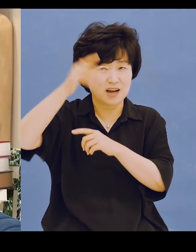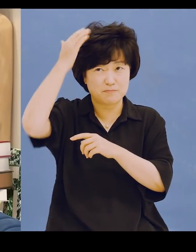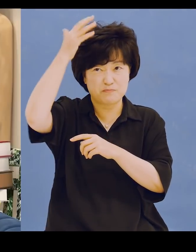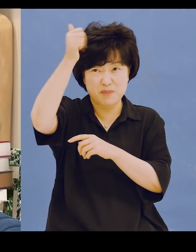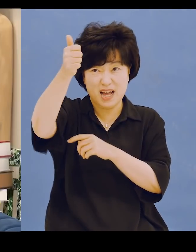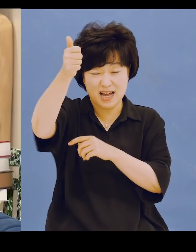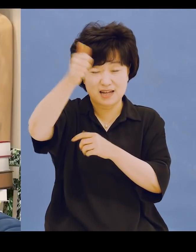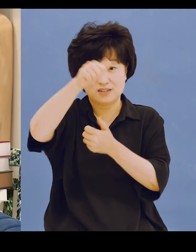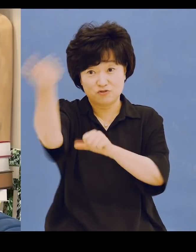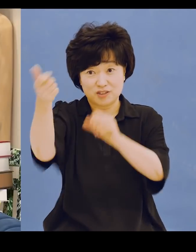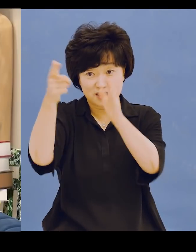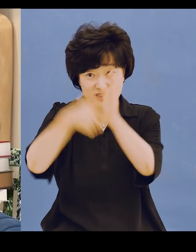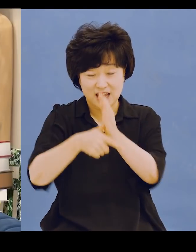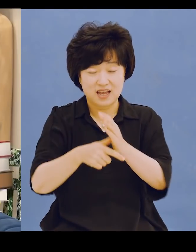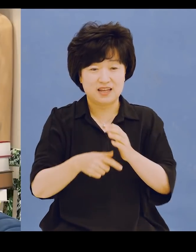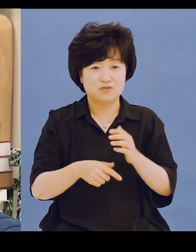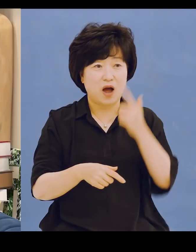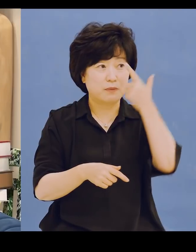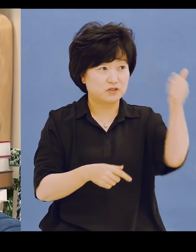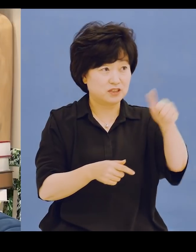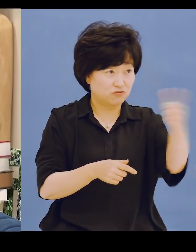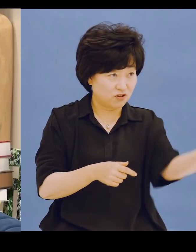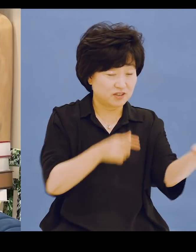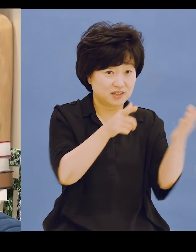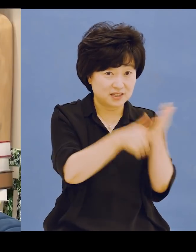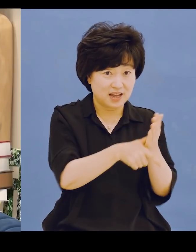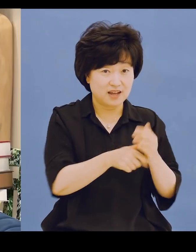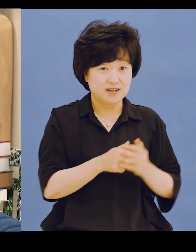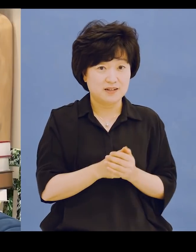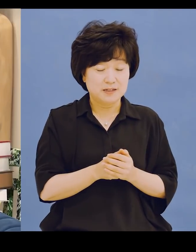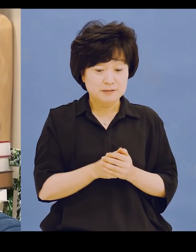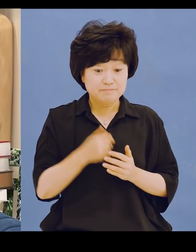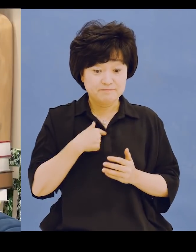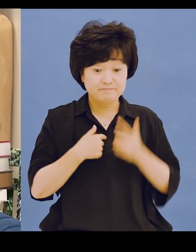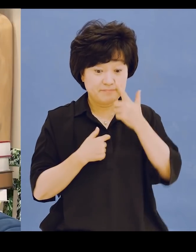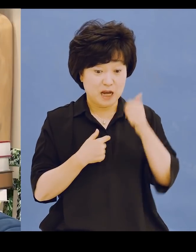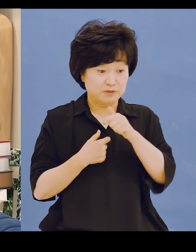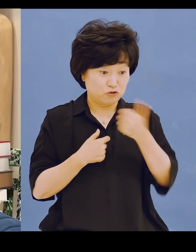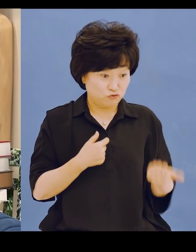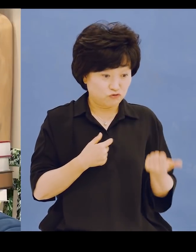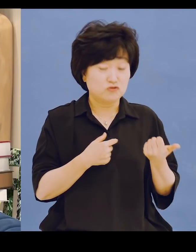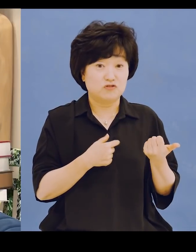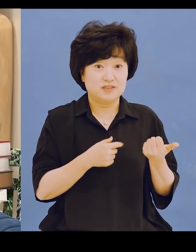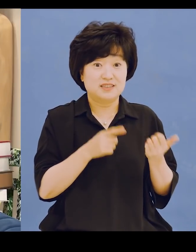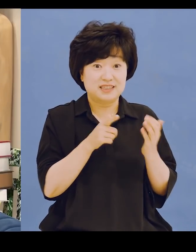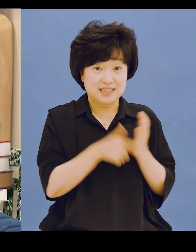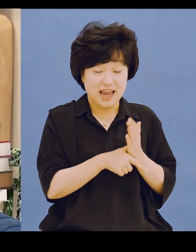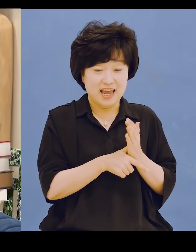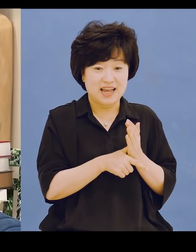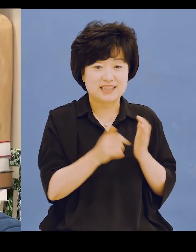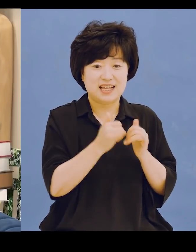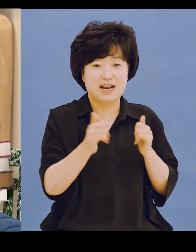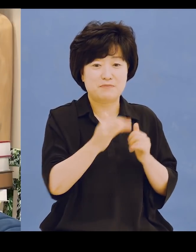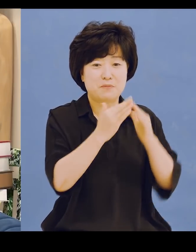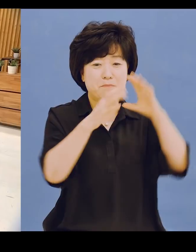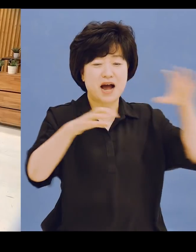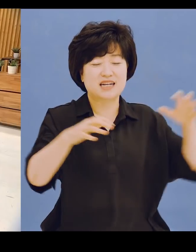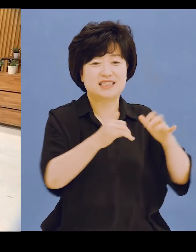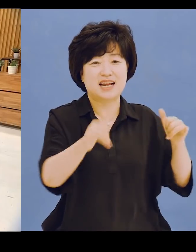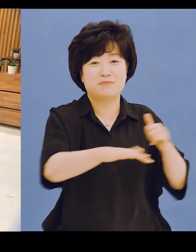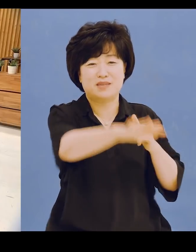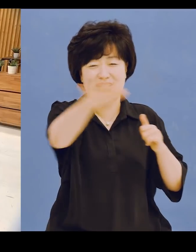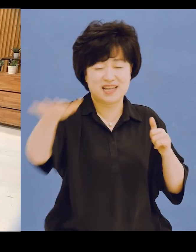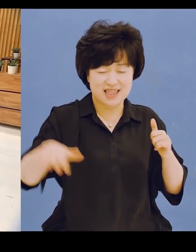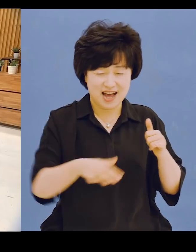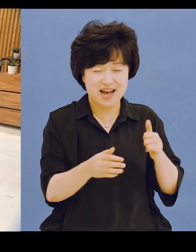사람에게 아버지를 내어줍니다. 그럼 다 먹죠. 잘라가서 대나무 속에 그릇이 없으니까 대나무 속에 집어넣고